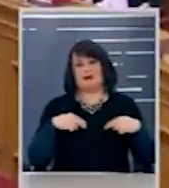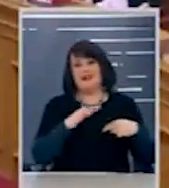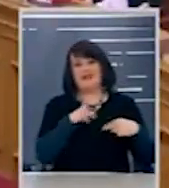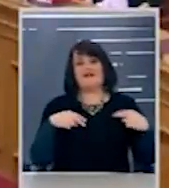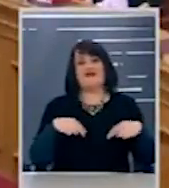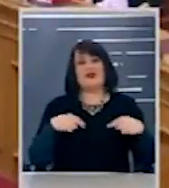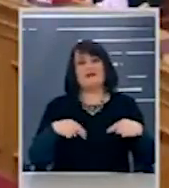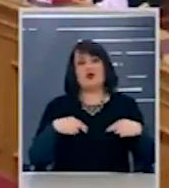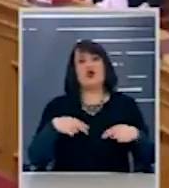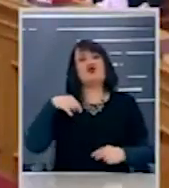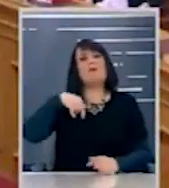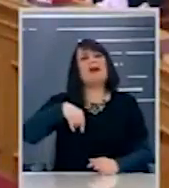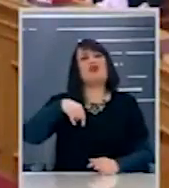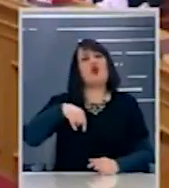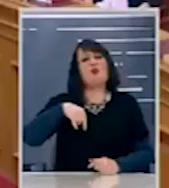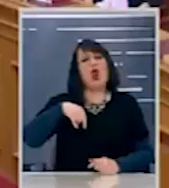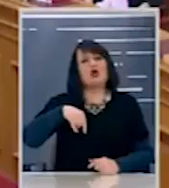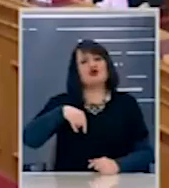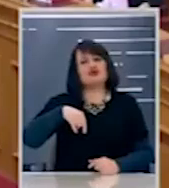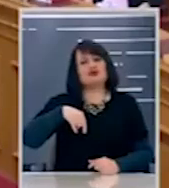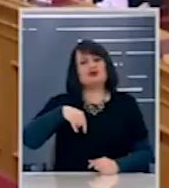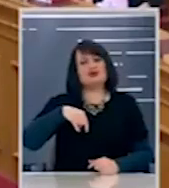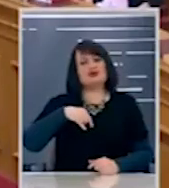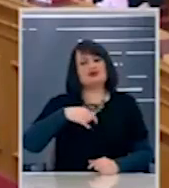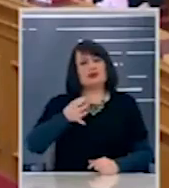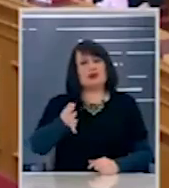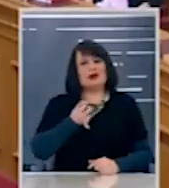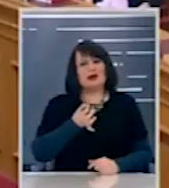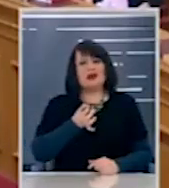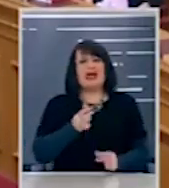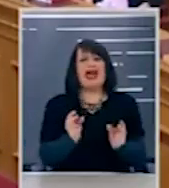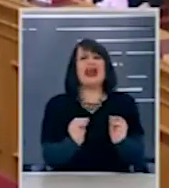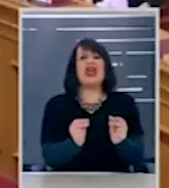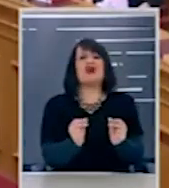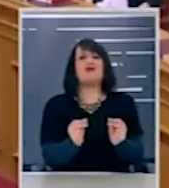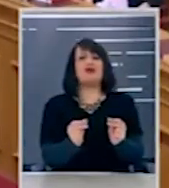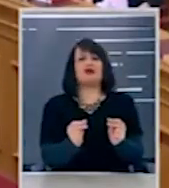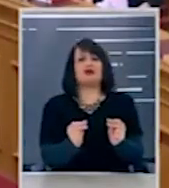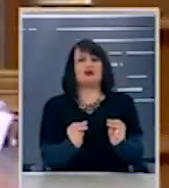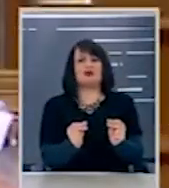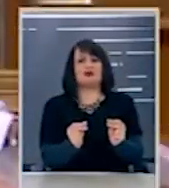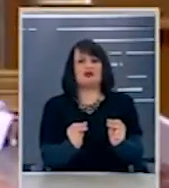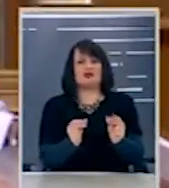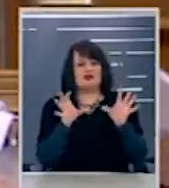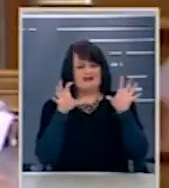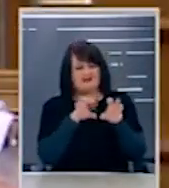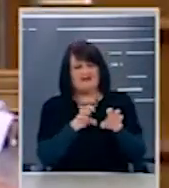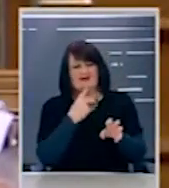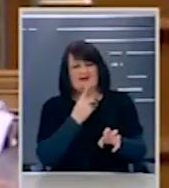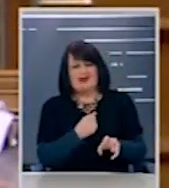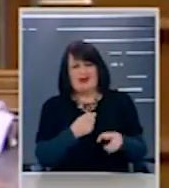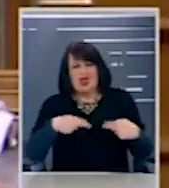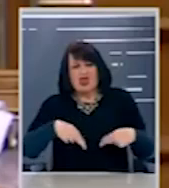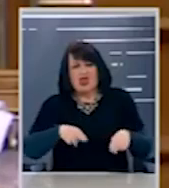ο υπουργός, κ. Πετρόπουλος, και είπε κάτι σε ένα ραδιοφωνικό σταθμό. Και τον κανιβαλίσαν. Είπε ότι βγήκα στο